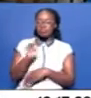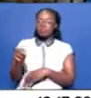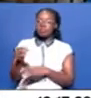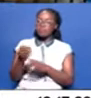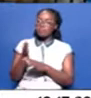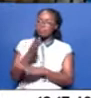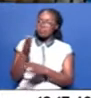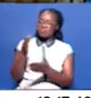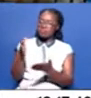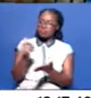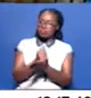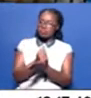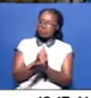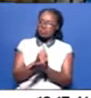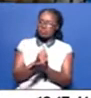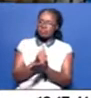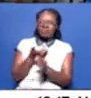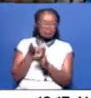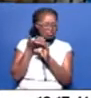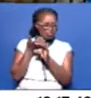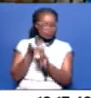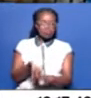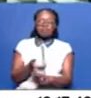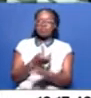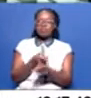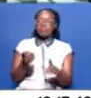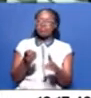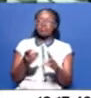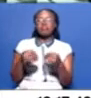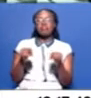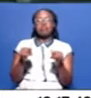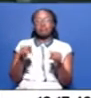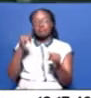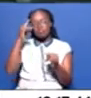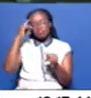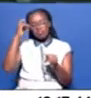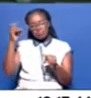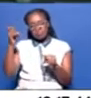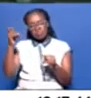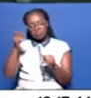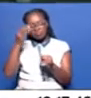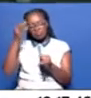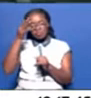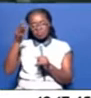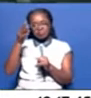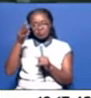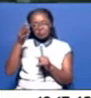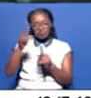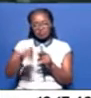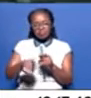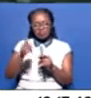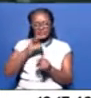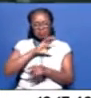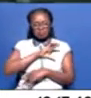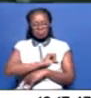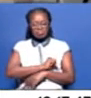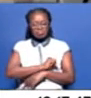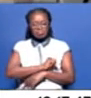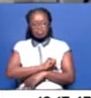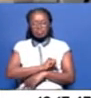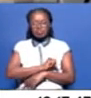kazi kulikuwa ni jambo gumu sana, lakini kutimiza matarajio katika siku zijazo kunahitaji uvumilivu. Kwa